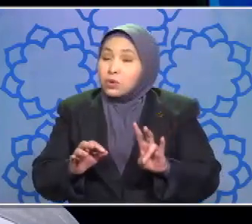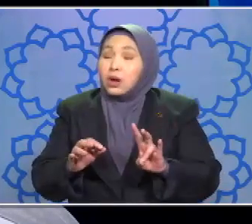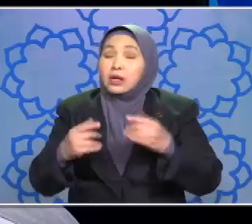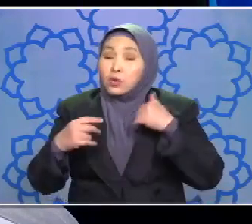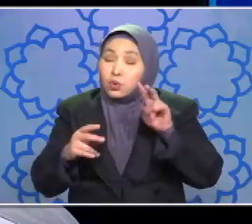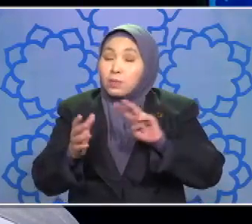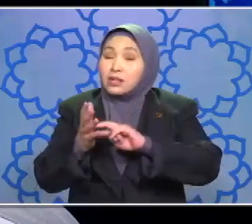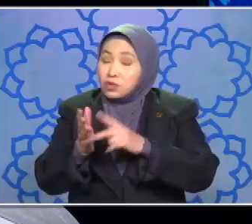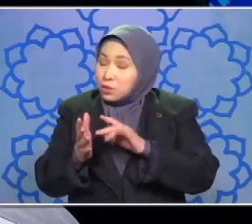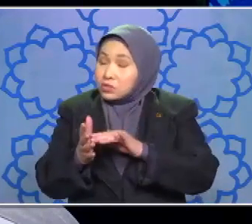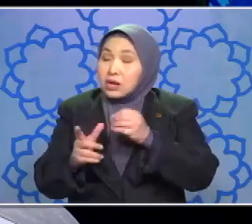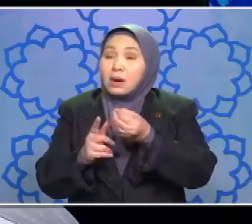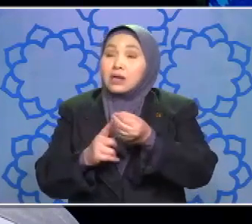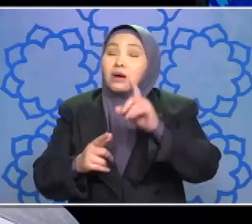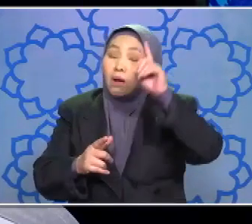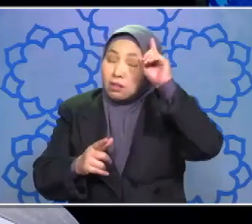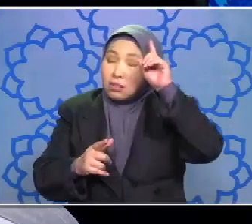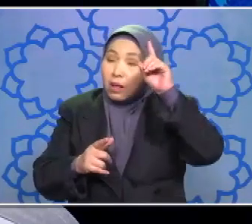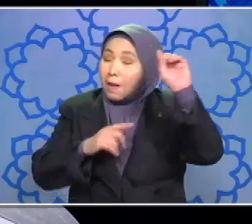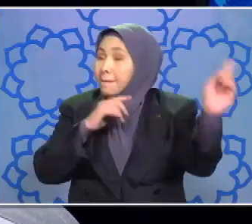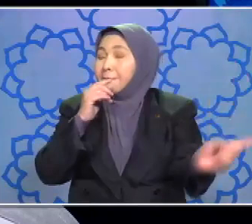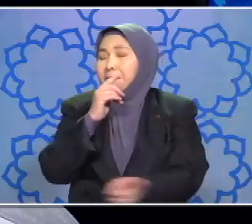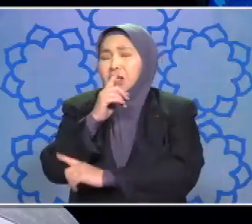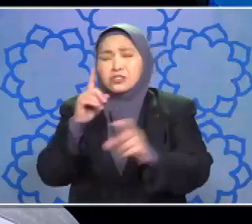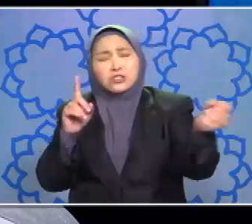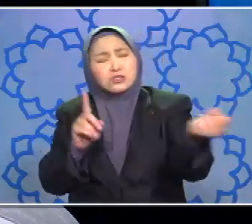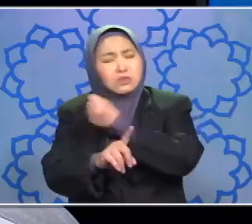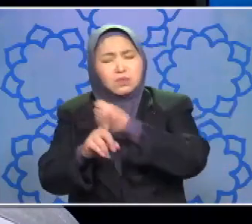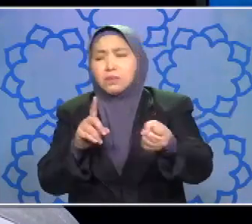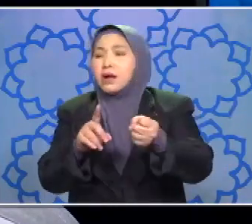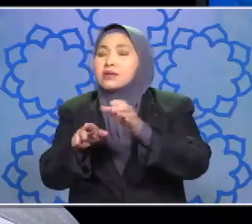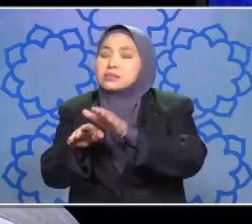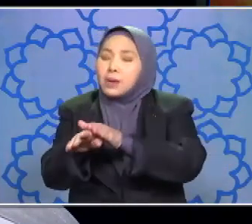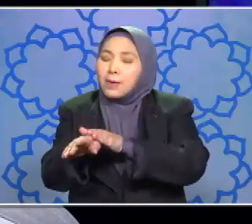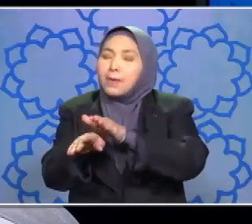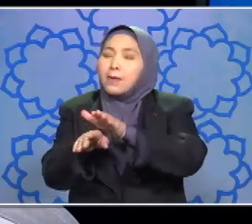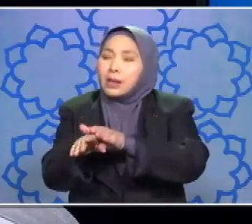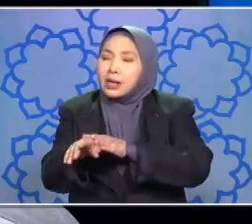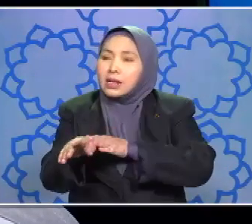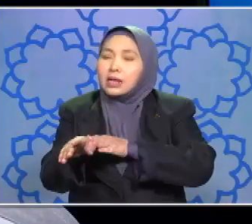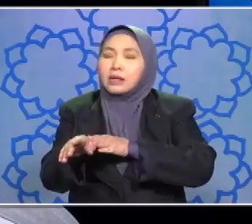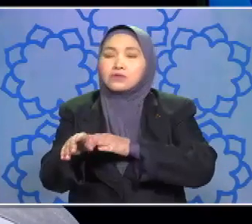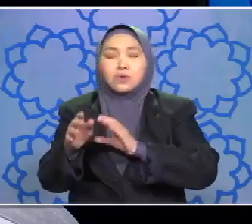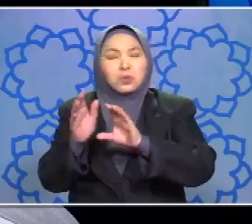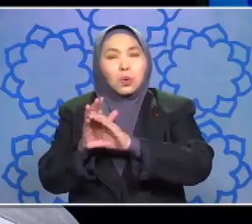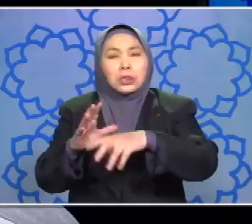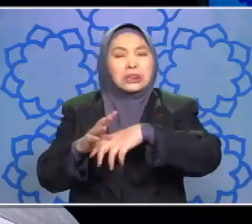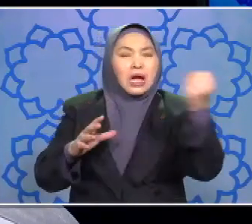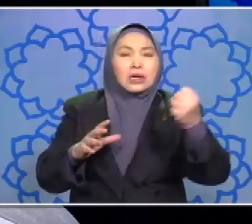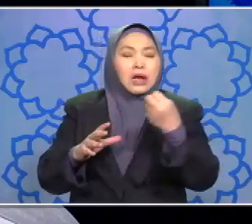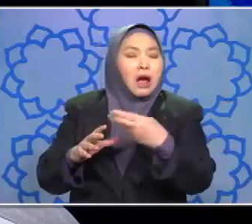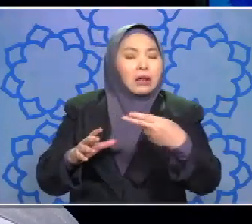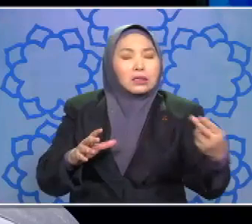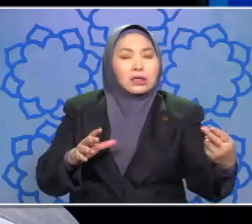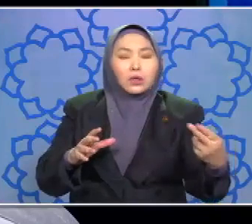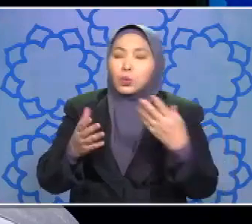situ. Sama ada Allah mendenda, menyeksanya secara perlahan-lahan, harta dia makin sikit, dia punya duit dia